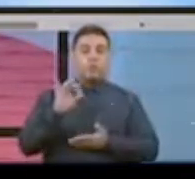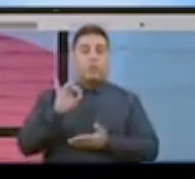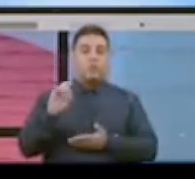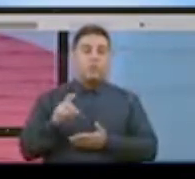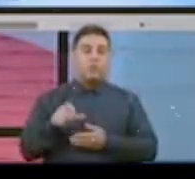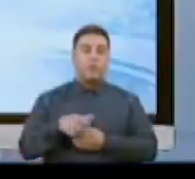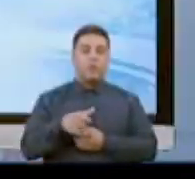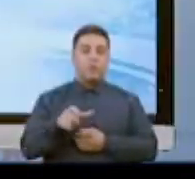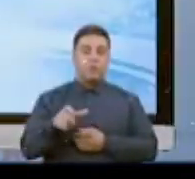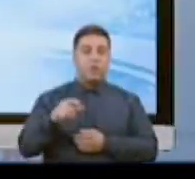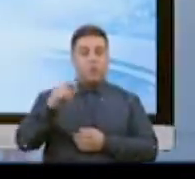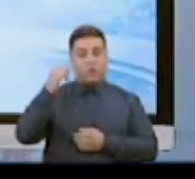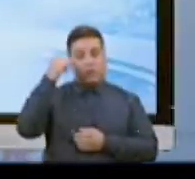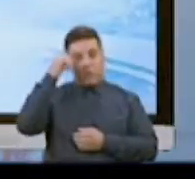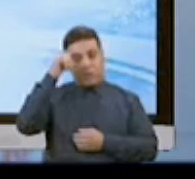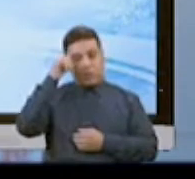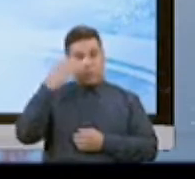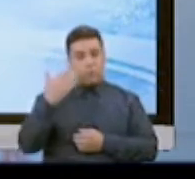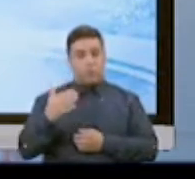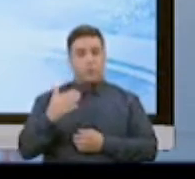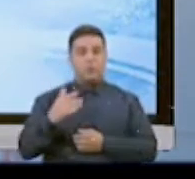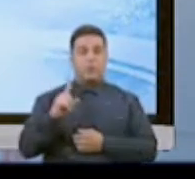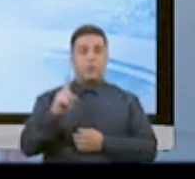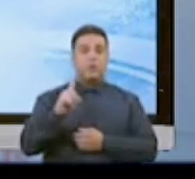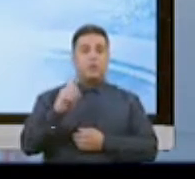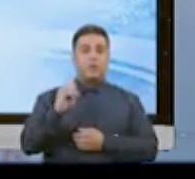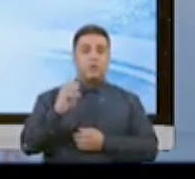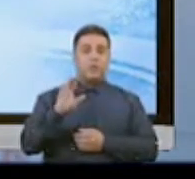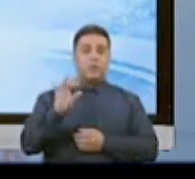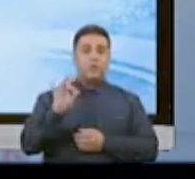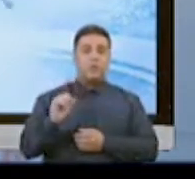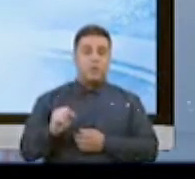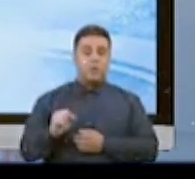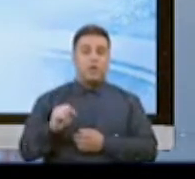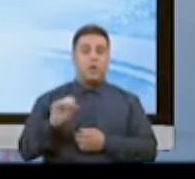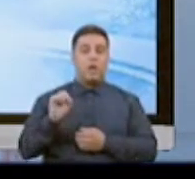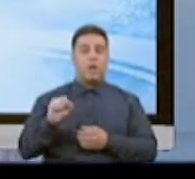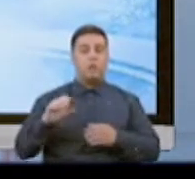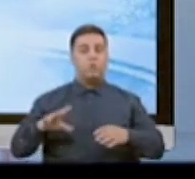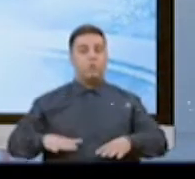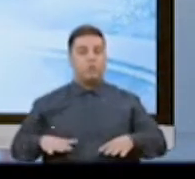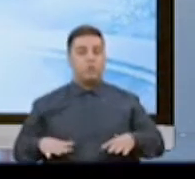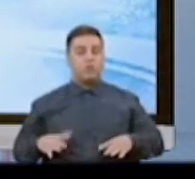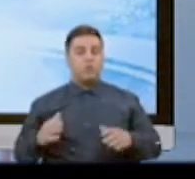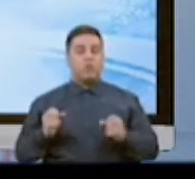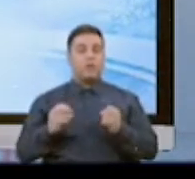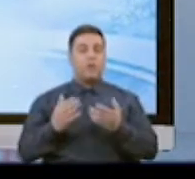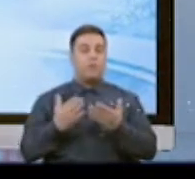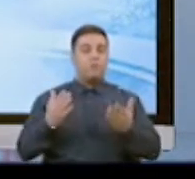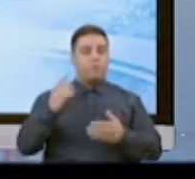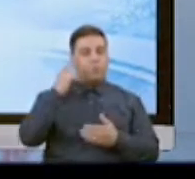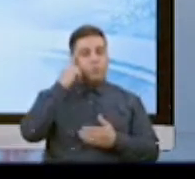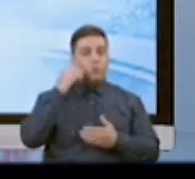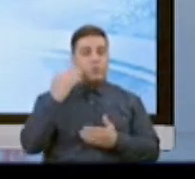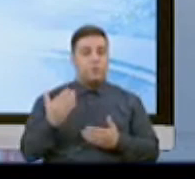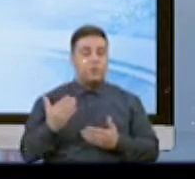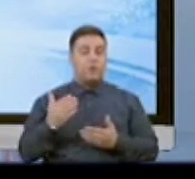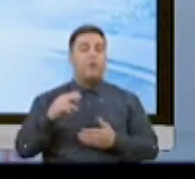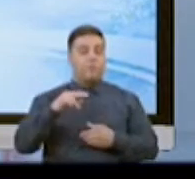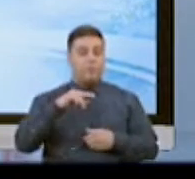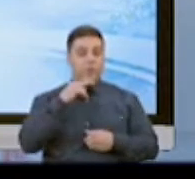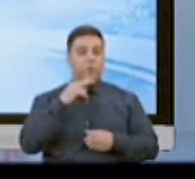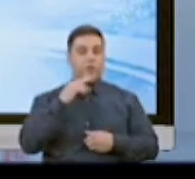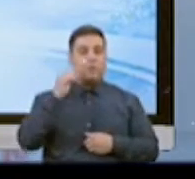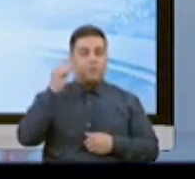дорогу? Корова? Может, зебра? А может, лошадь? Как вы думаете?